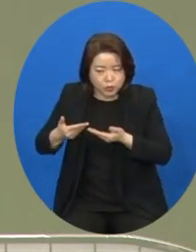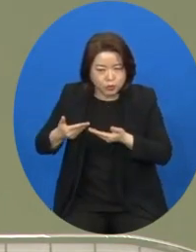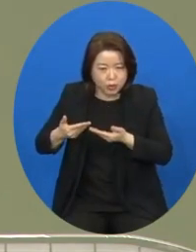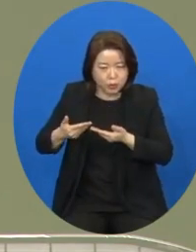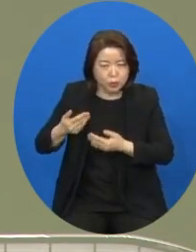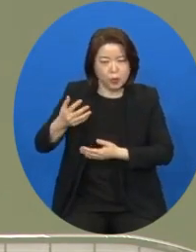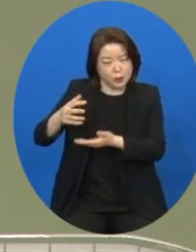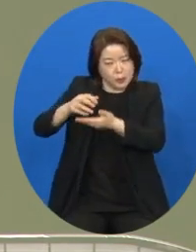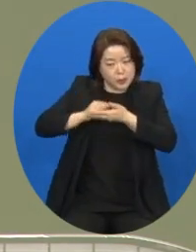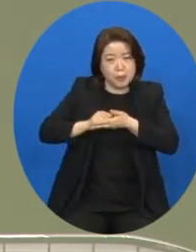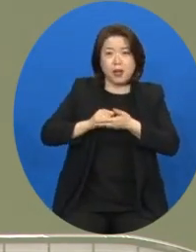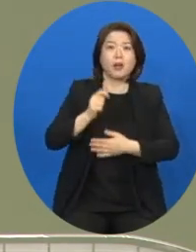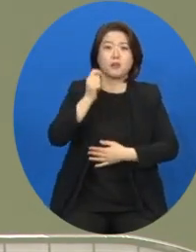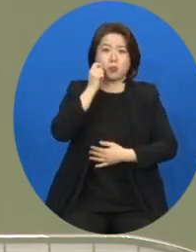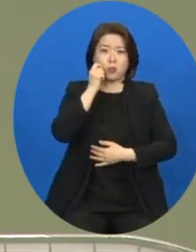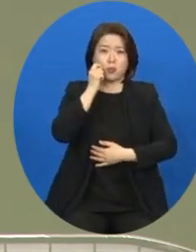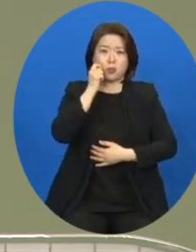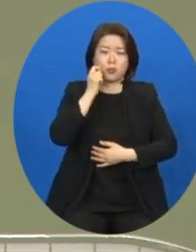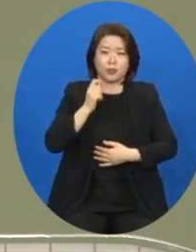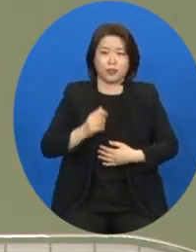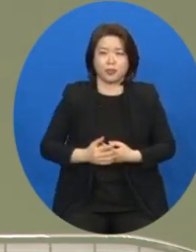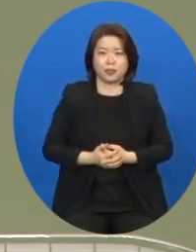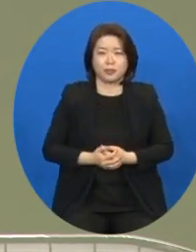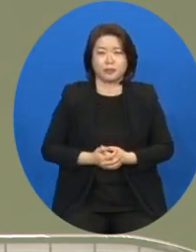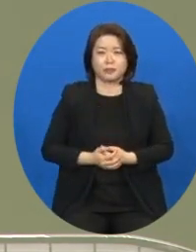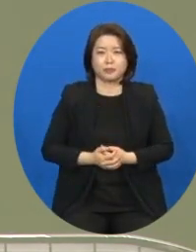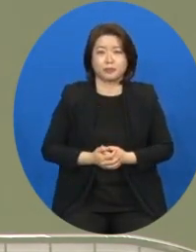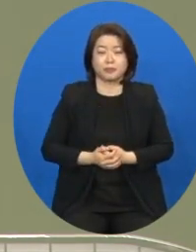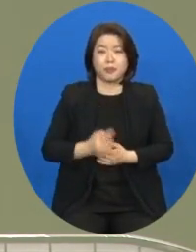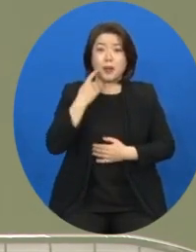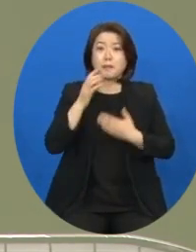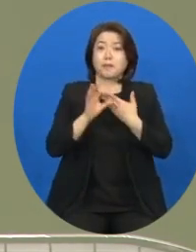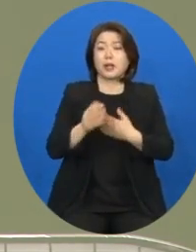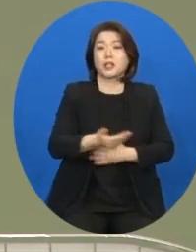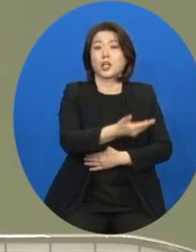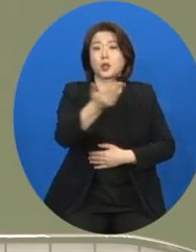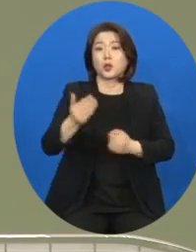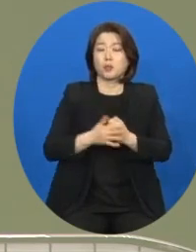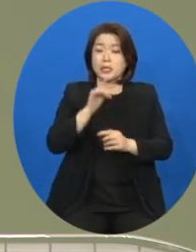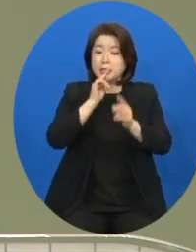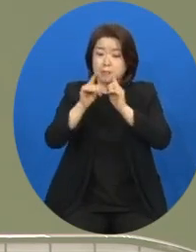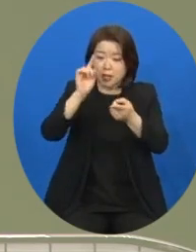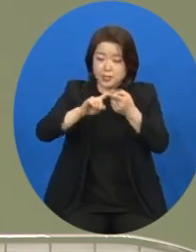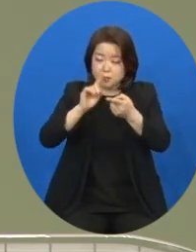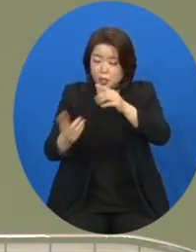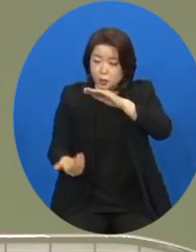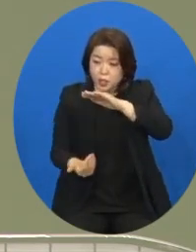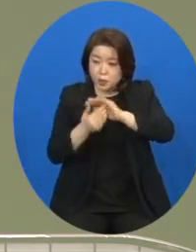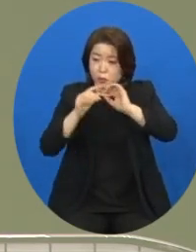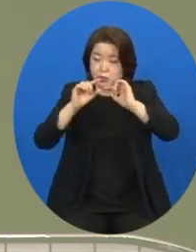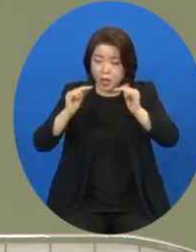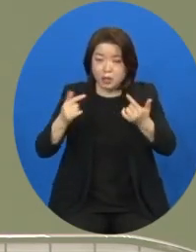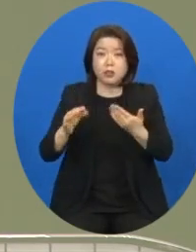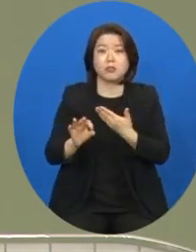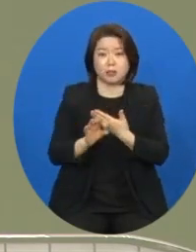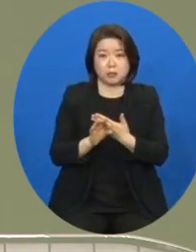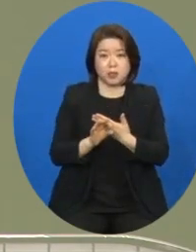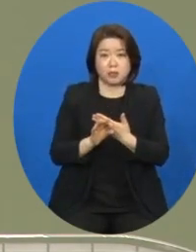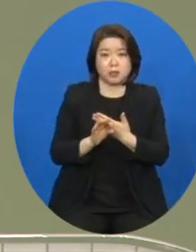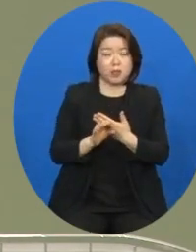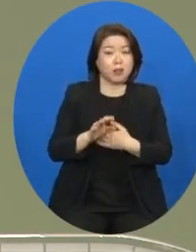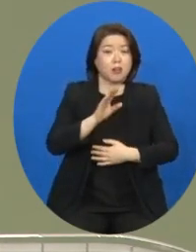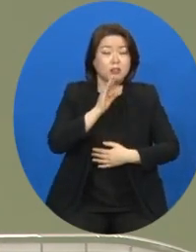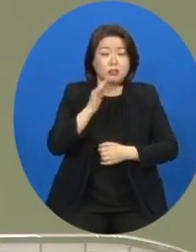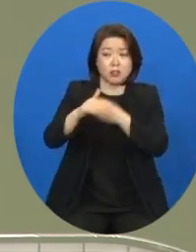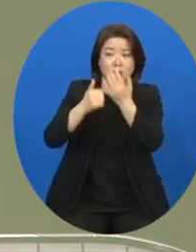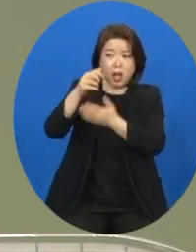그렇게 받아들여지지 않는 거예요. 만약에 여러분에게 이 말씀대로 이루어지지 않고 있다면 진짜